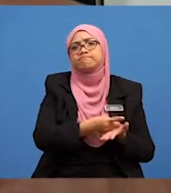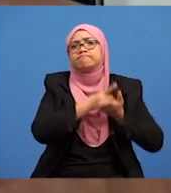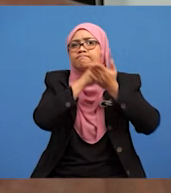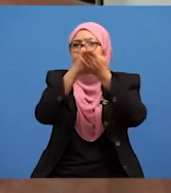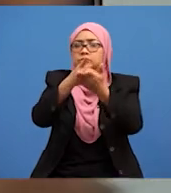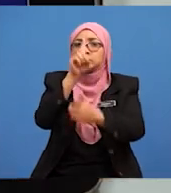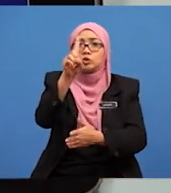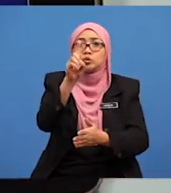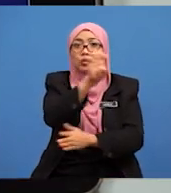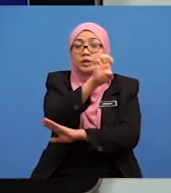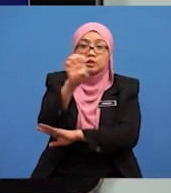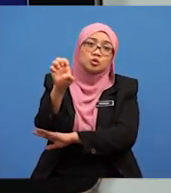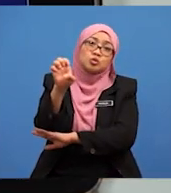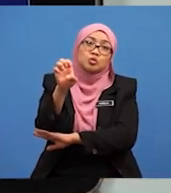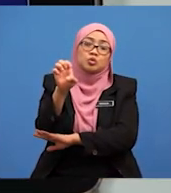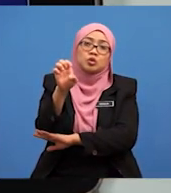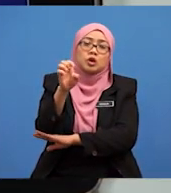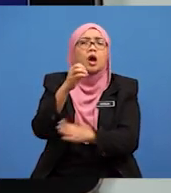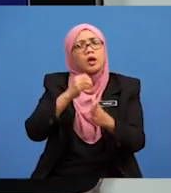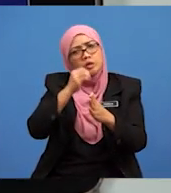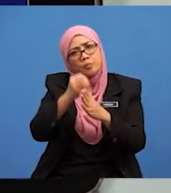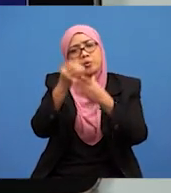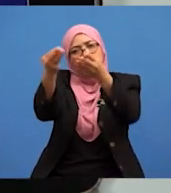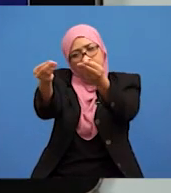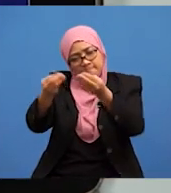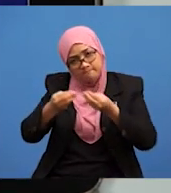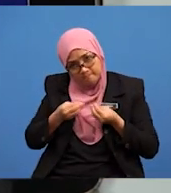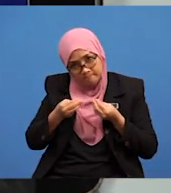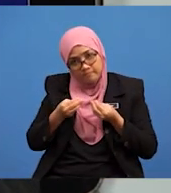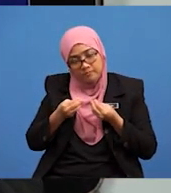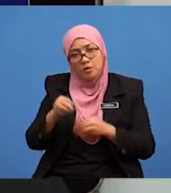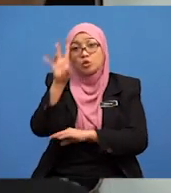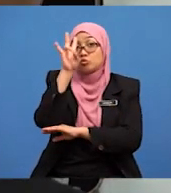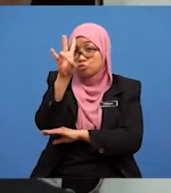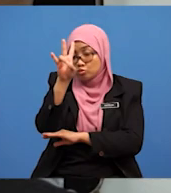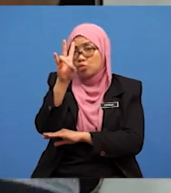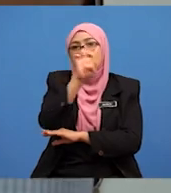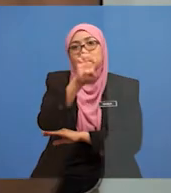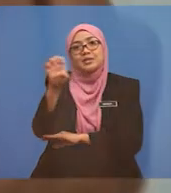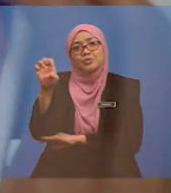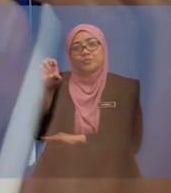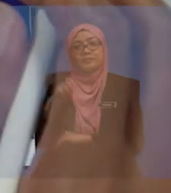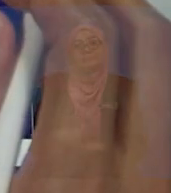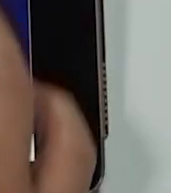elektron ataupun menerima 7 elektron?